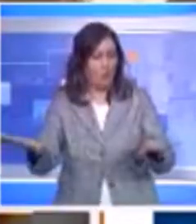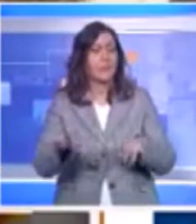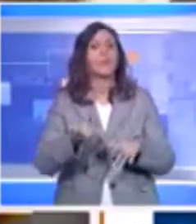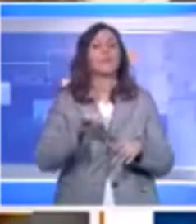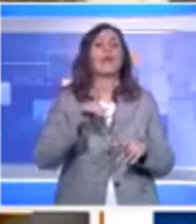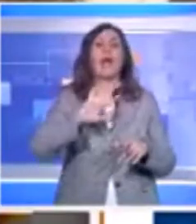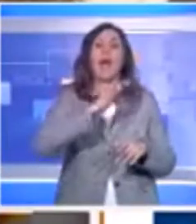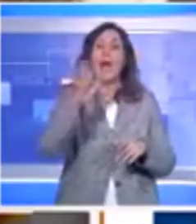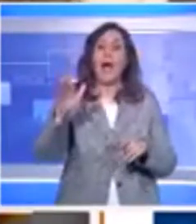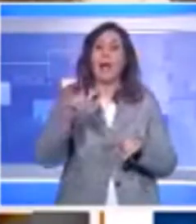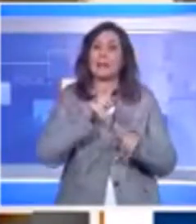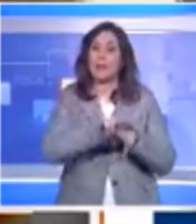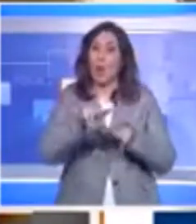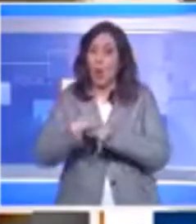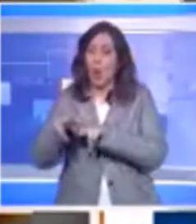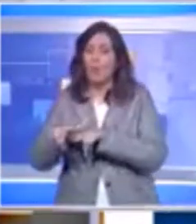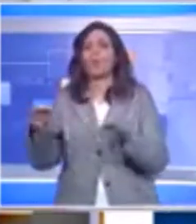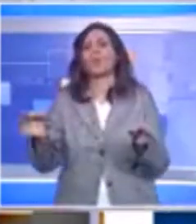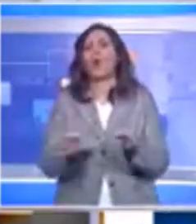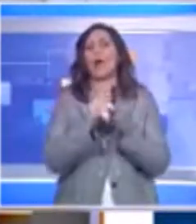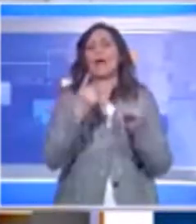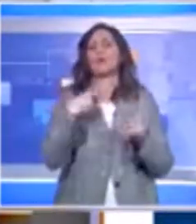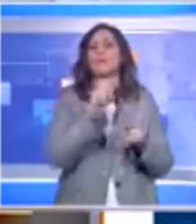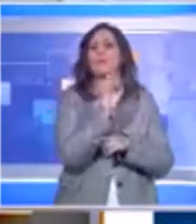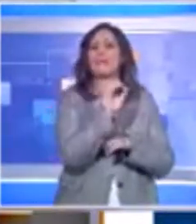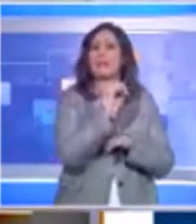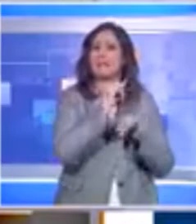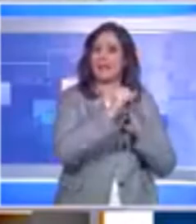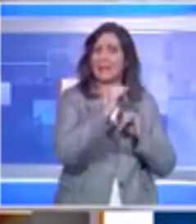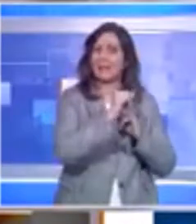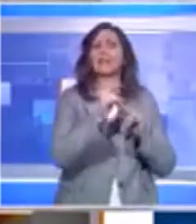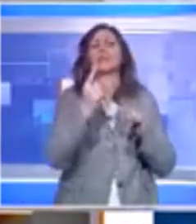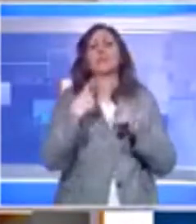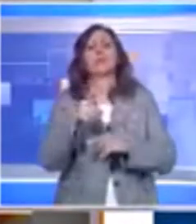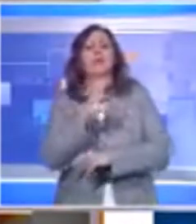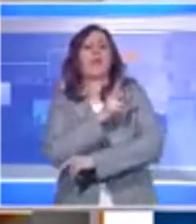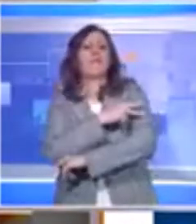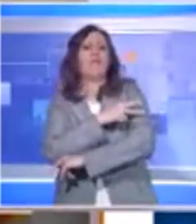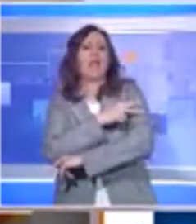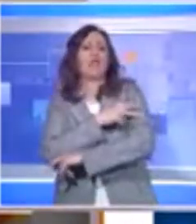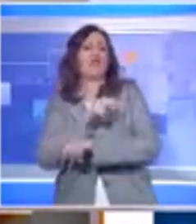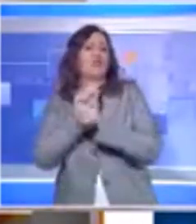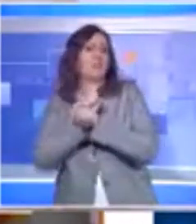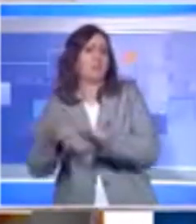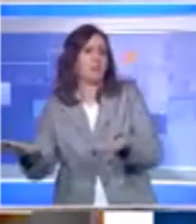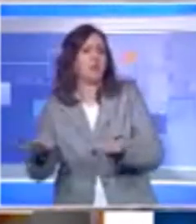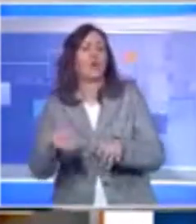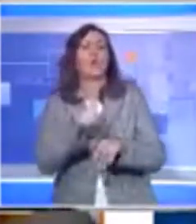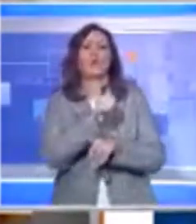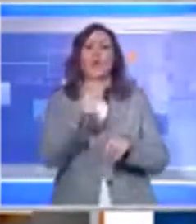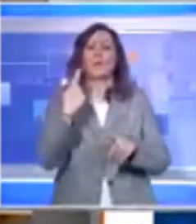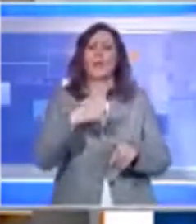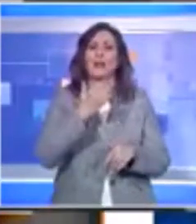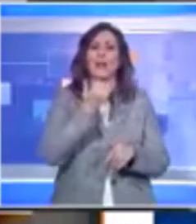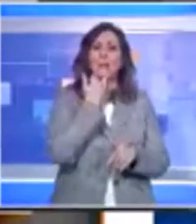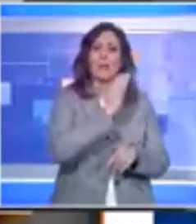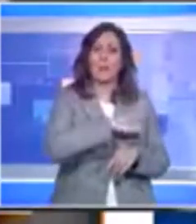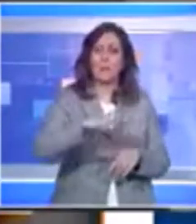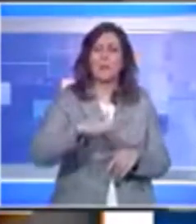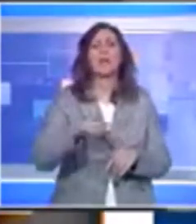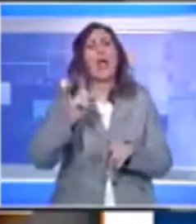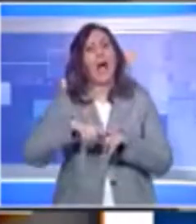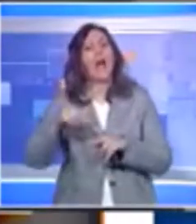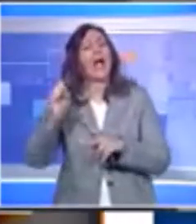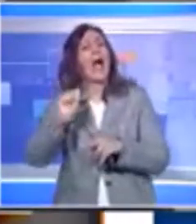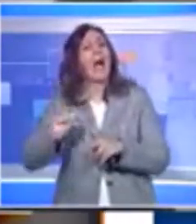approfittare di questi giorni di lezioni in un in presenza per fare open the vaccinale sul territorio non solo per le fasce pediatriche e il caso di avigliano